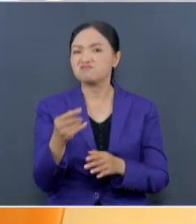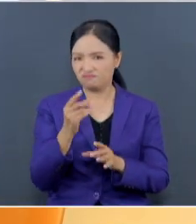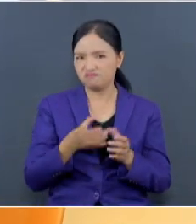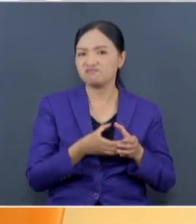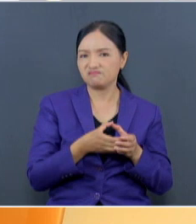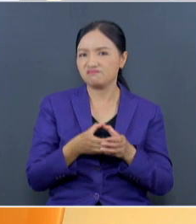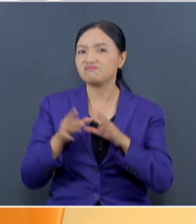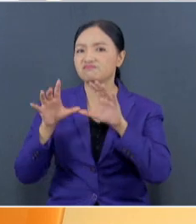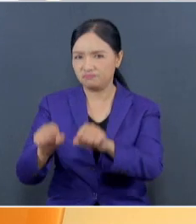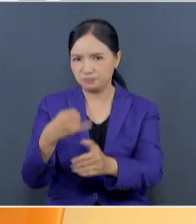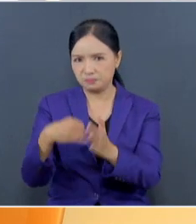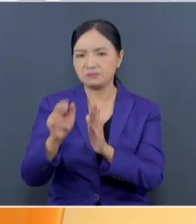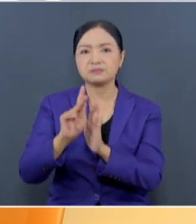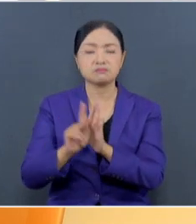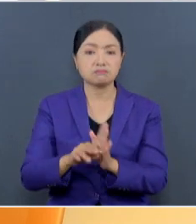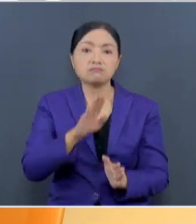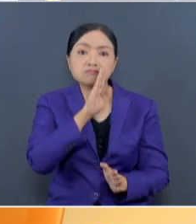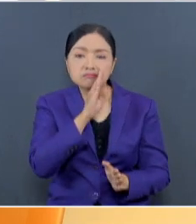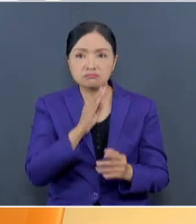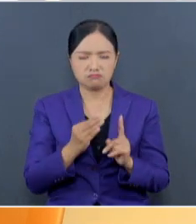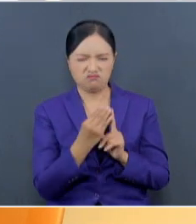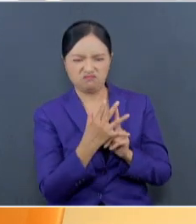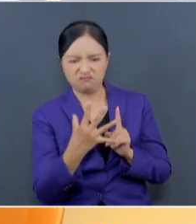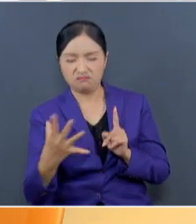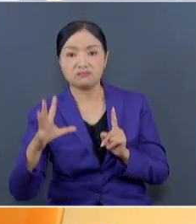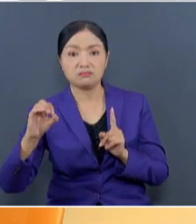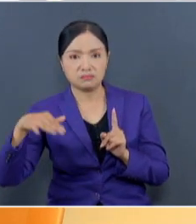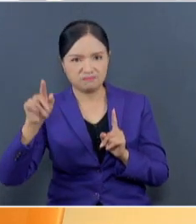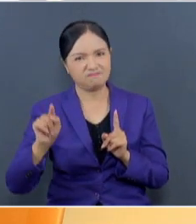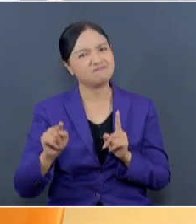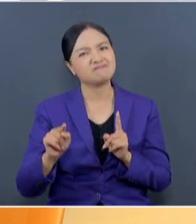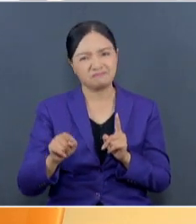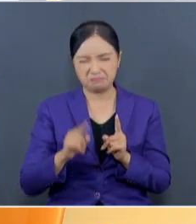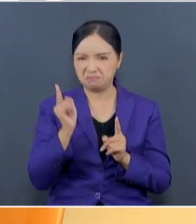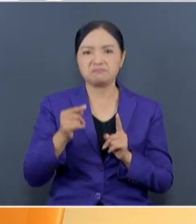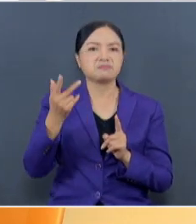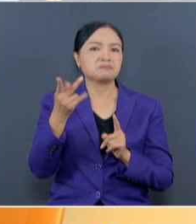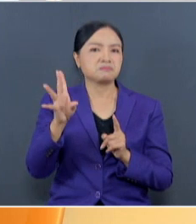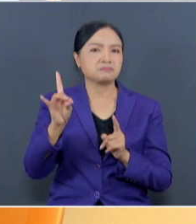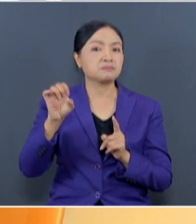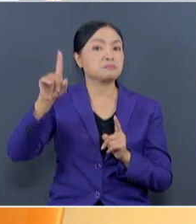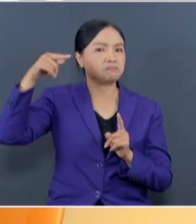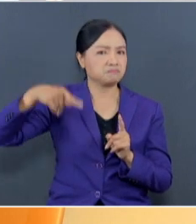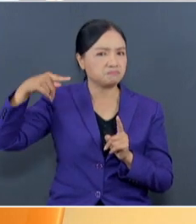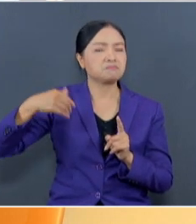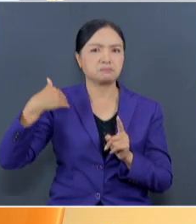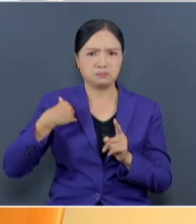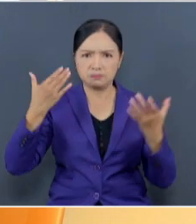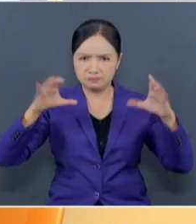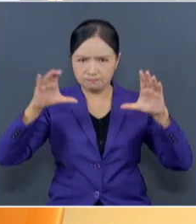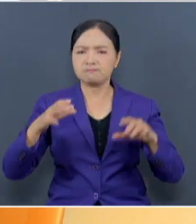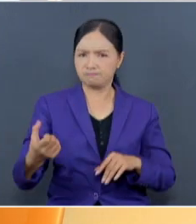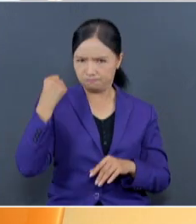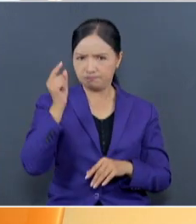ามนะครับแล้วก็ถ้าพบว่ามีลูกหนี้เกินกว่า50รายก็จะเข้าข่ายเป็นคดีพิเศษด้วยเพราะว่าตอนนี้เนี่ยรัฐบาลเอาจริงเอาจังเรื่องนี้และที่สำคั